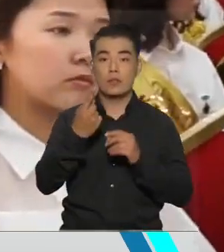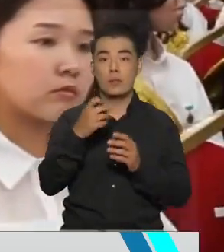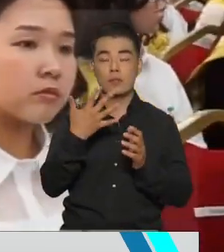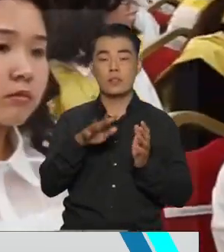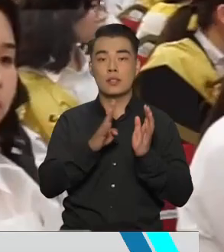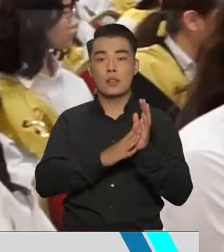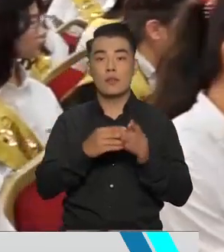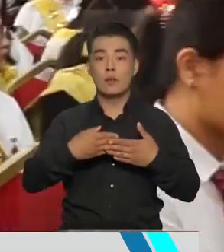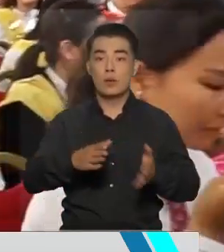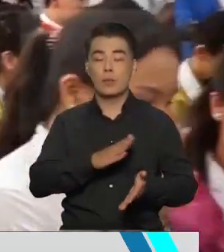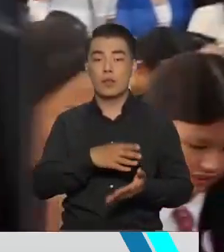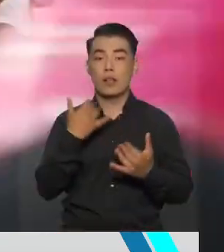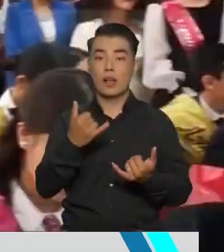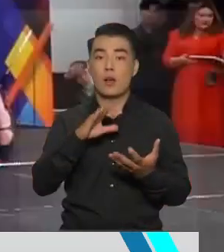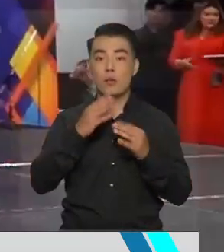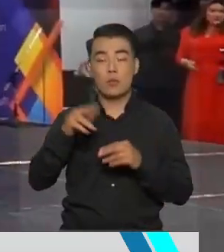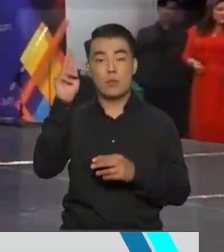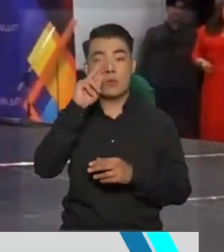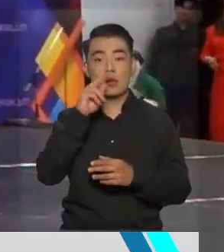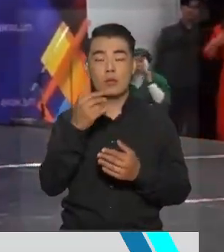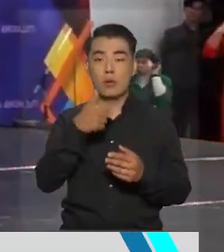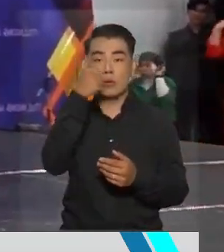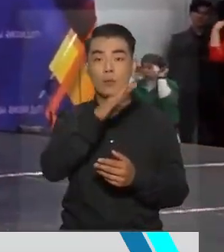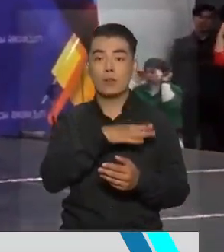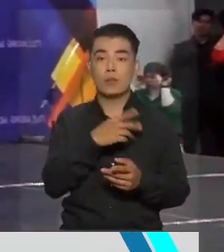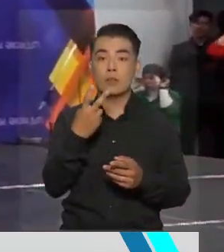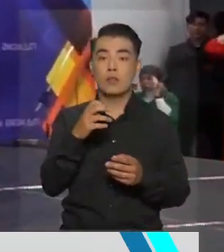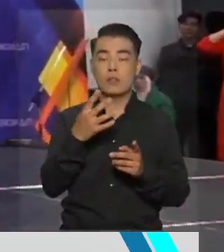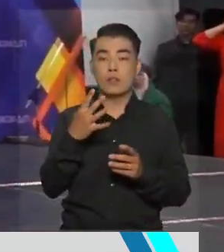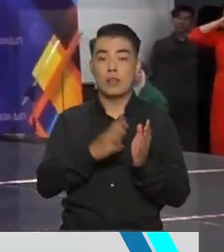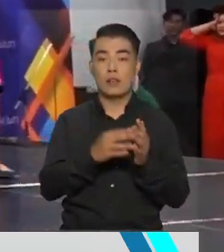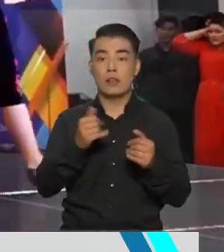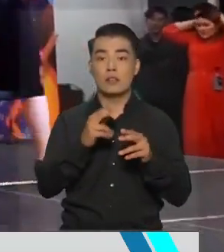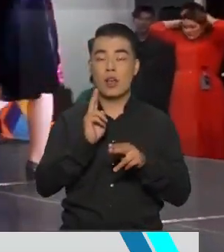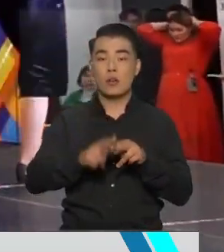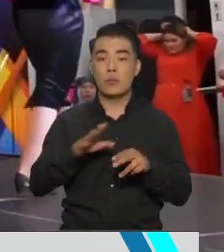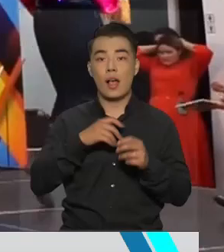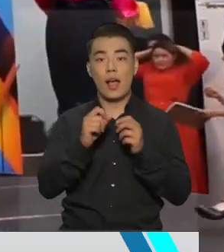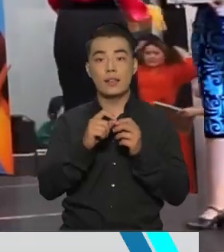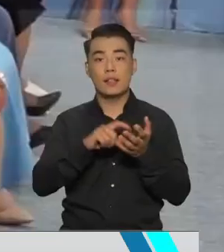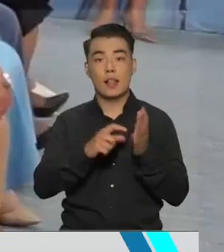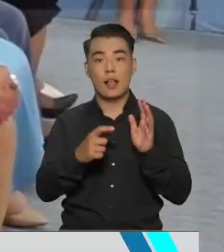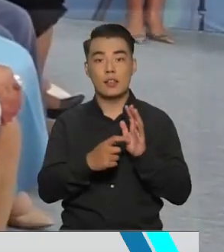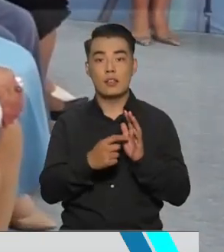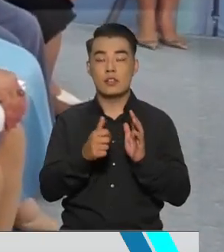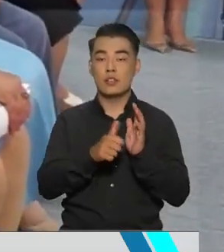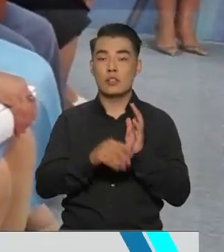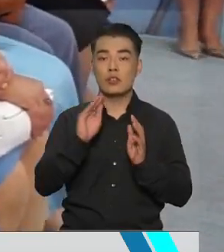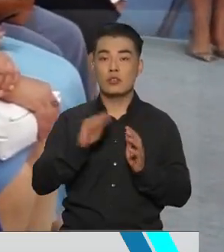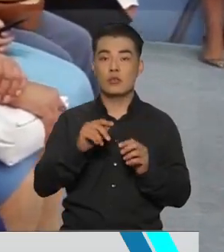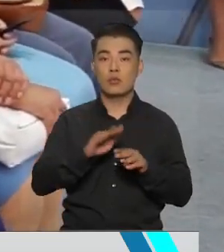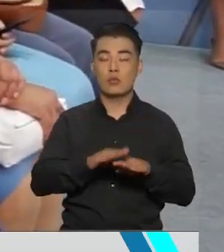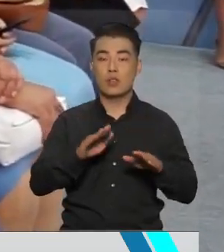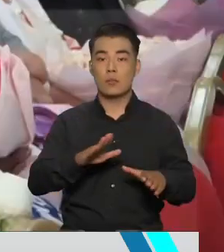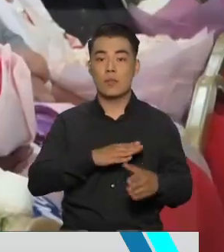159 выпускникам. Всего в этом учебном году в 211 образовательных учреждениях закончили 11 классов более 6 тысяч учеников.